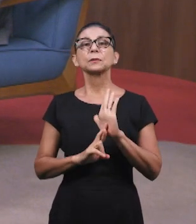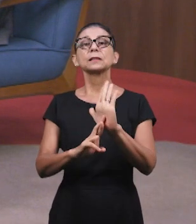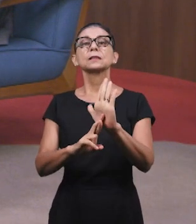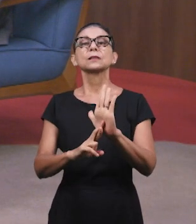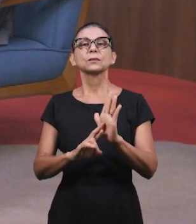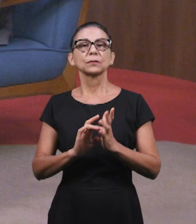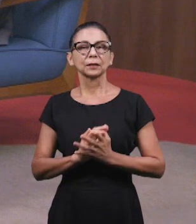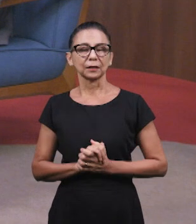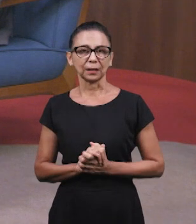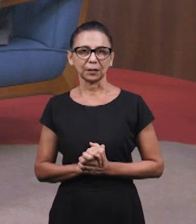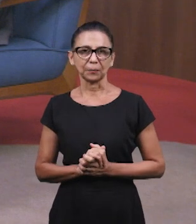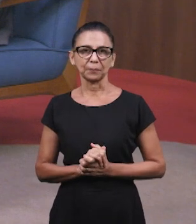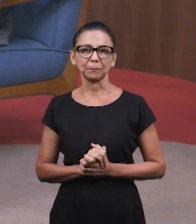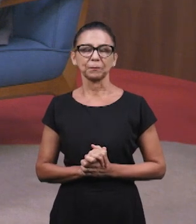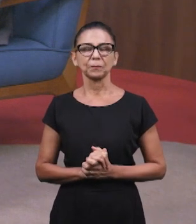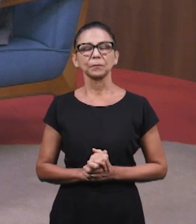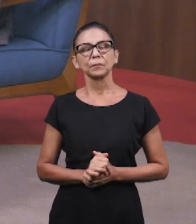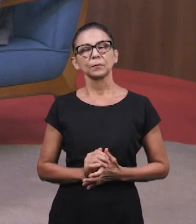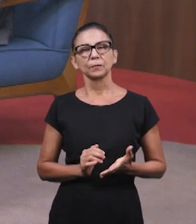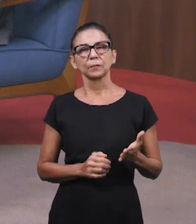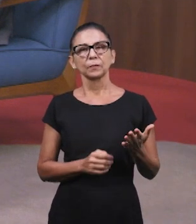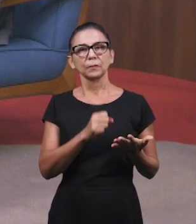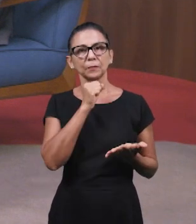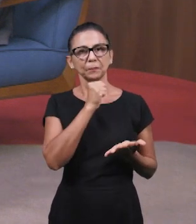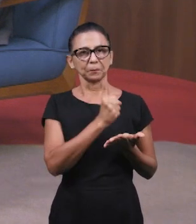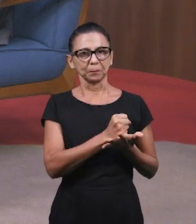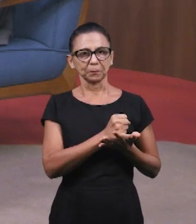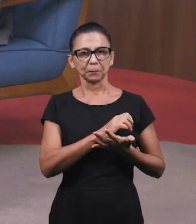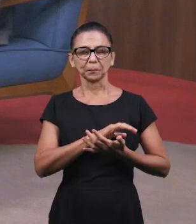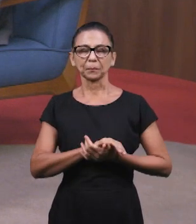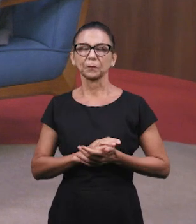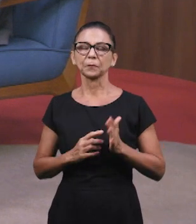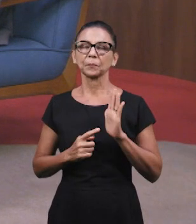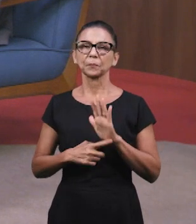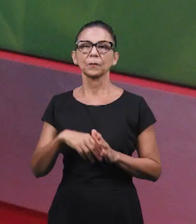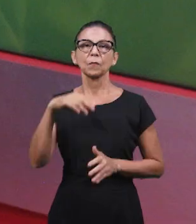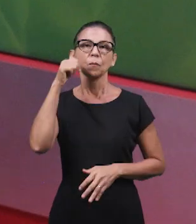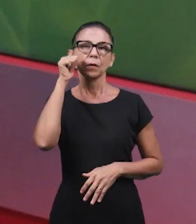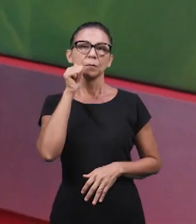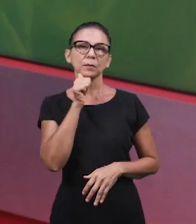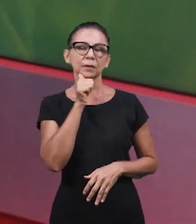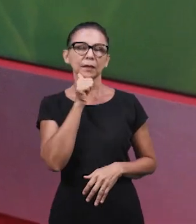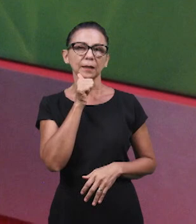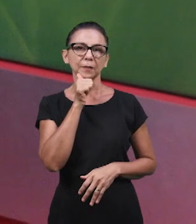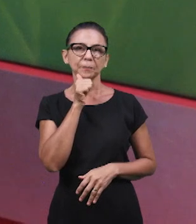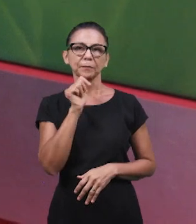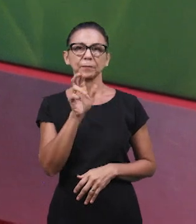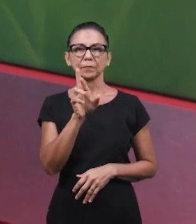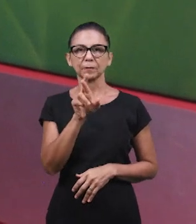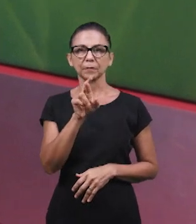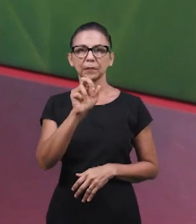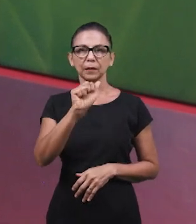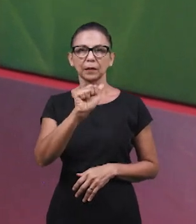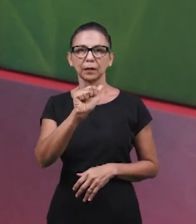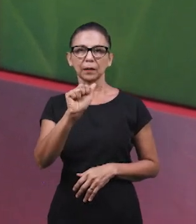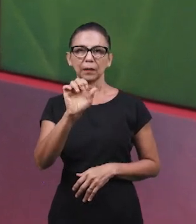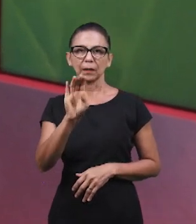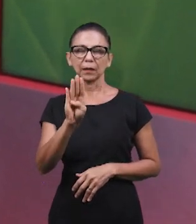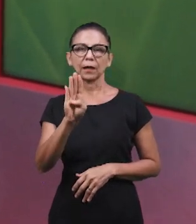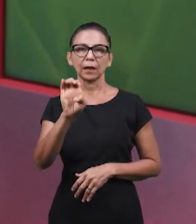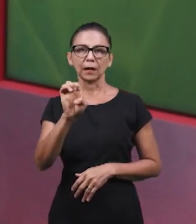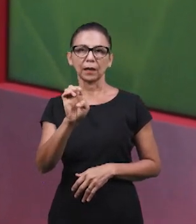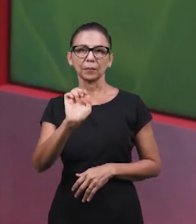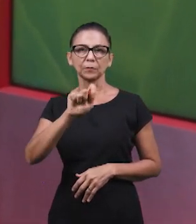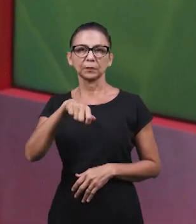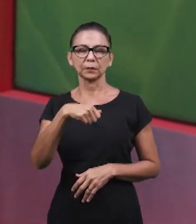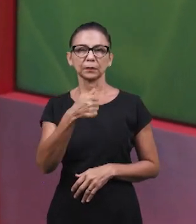par une femme nommée Rahab, qui était une personne pécheresse, avec une vie difficile,